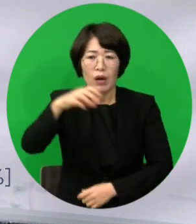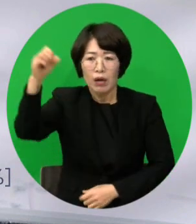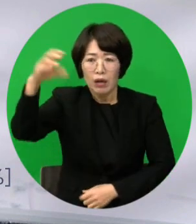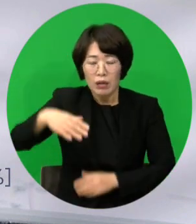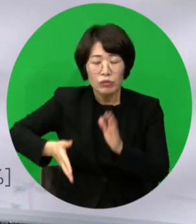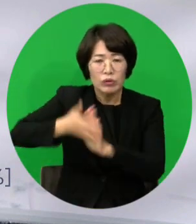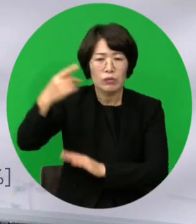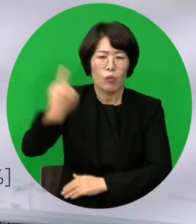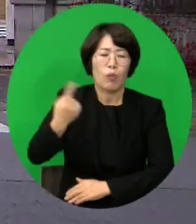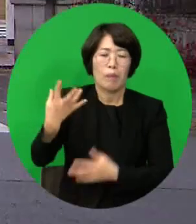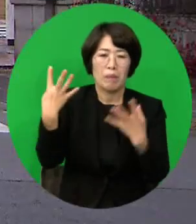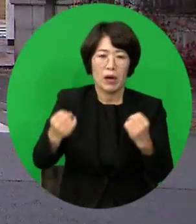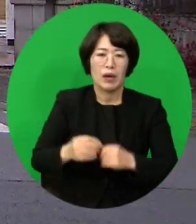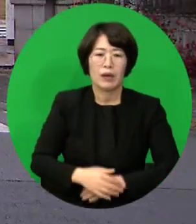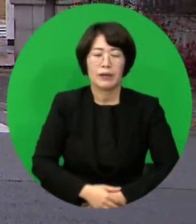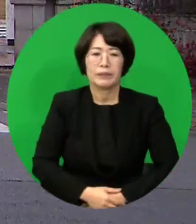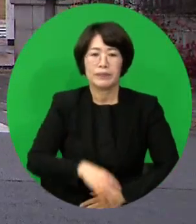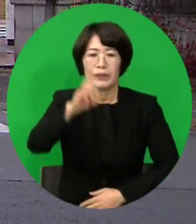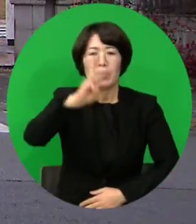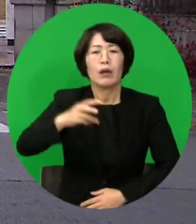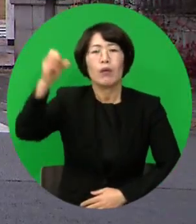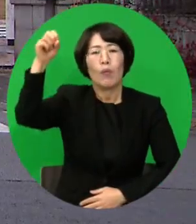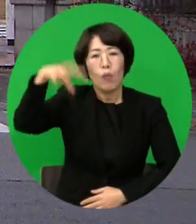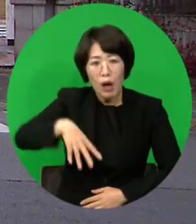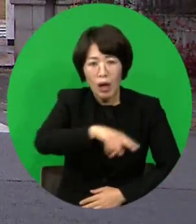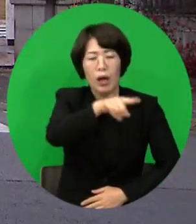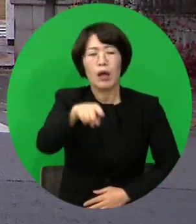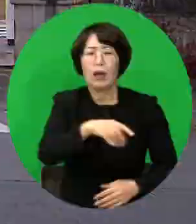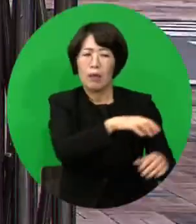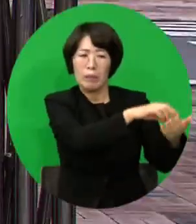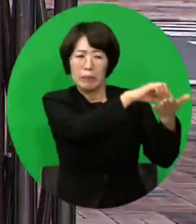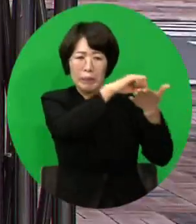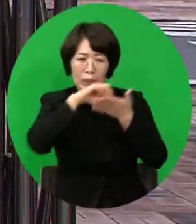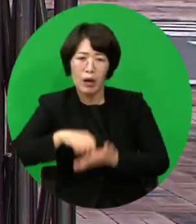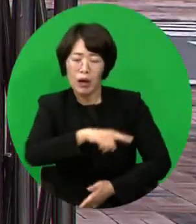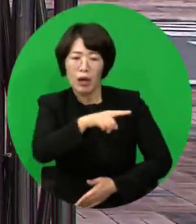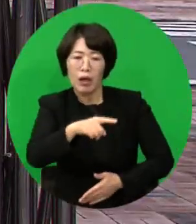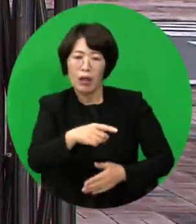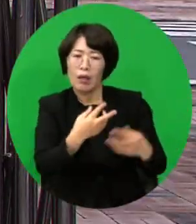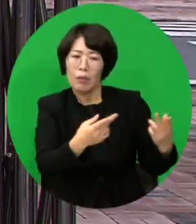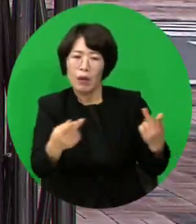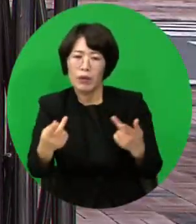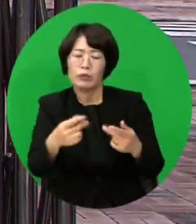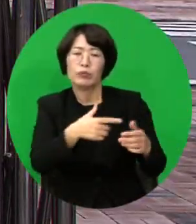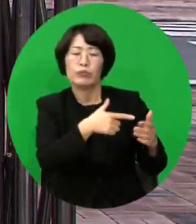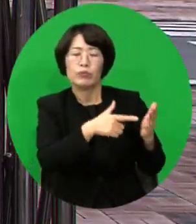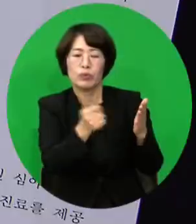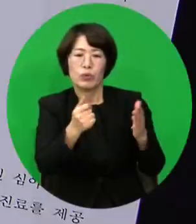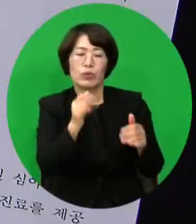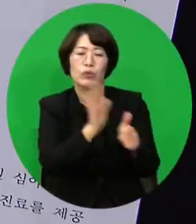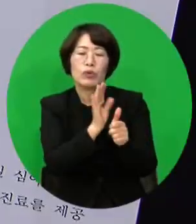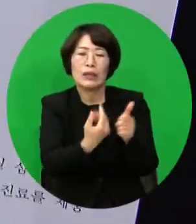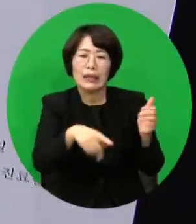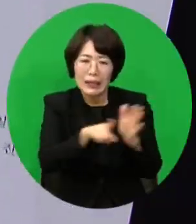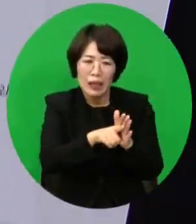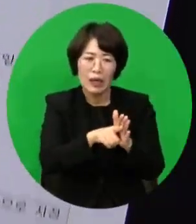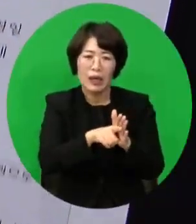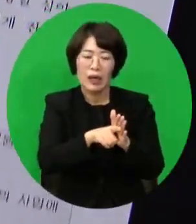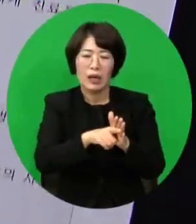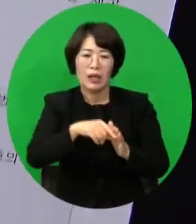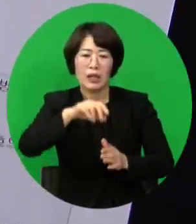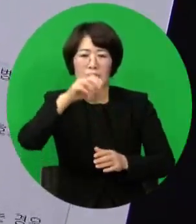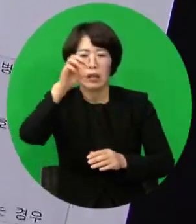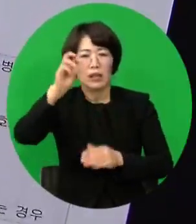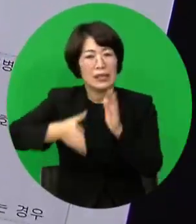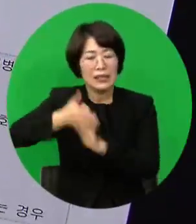가장 높았습니다. 광양시는 이 같은 의료 공백을 해소하기 위해 자체 예산으로 지원하는 공공심야